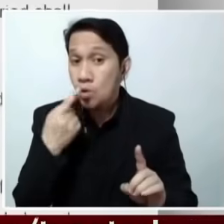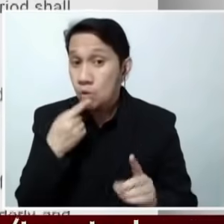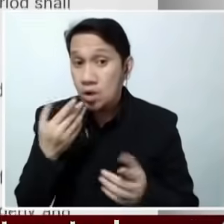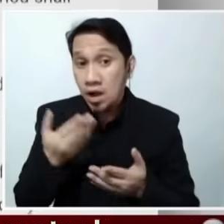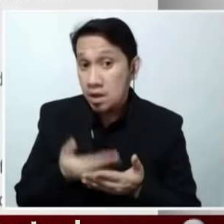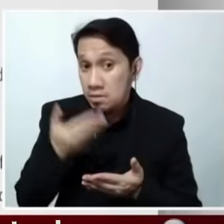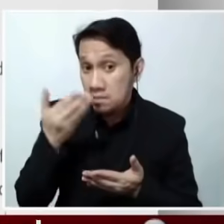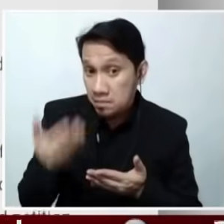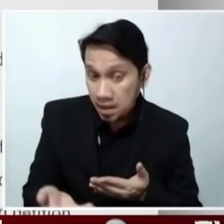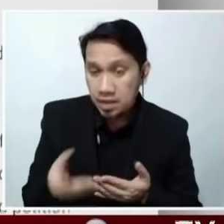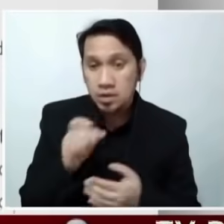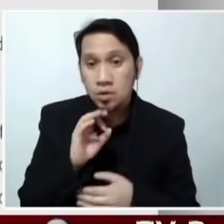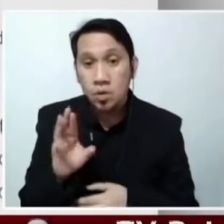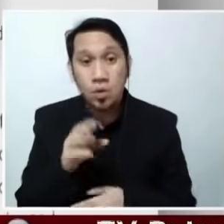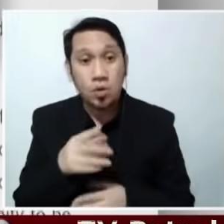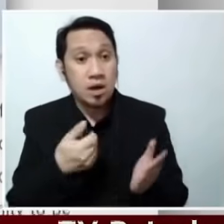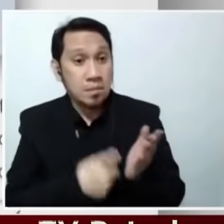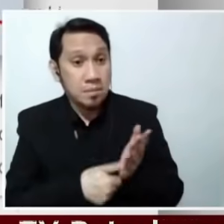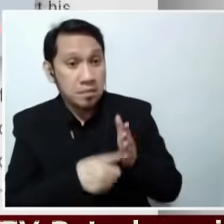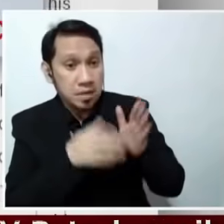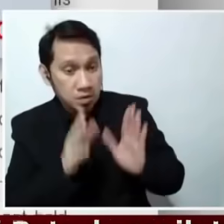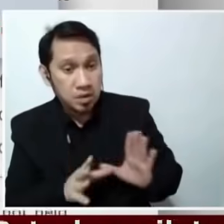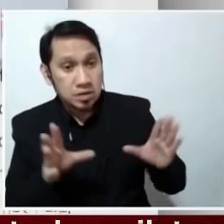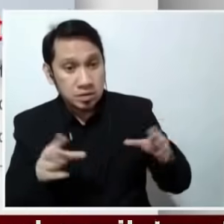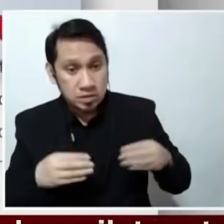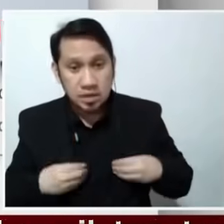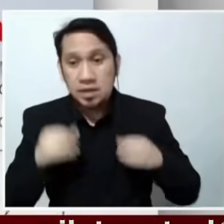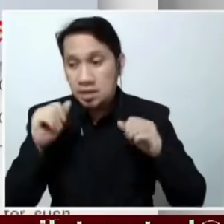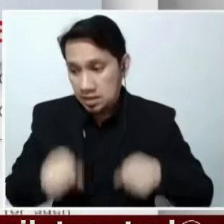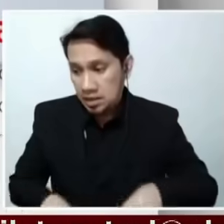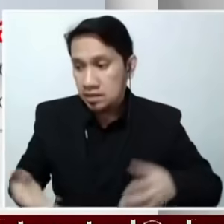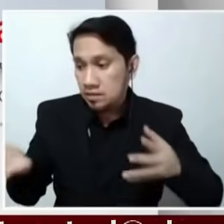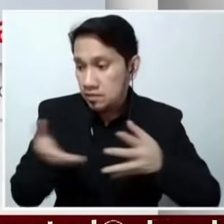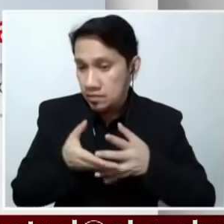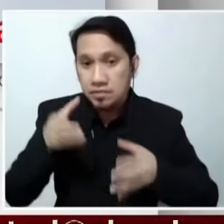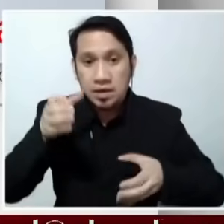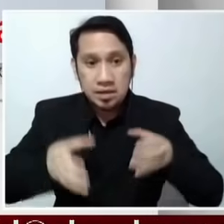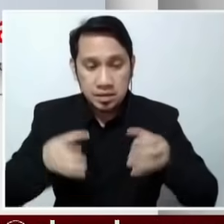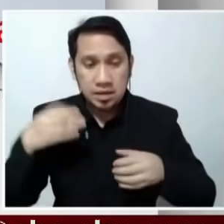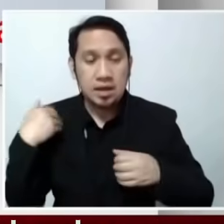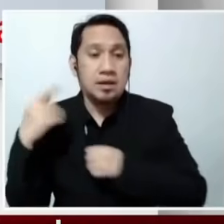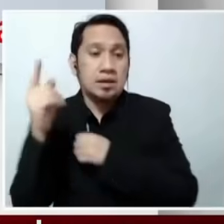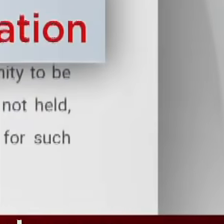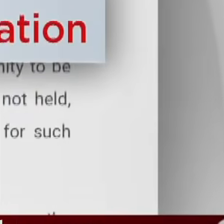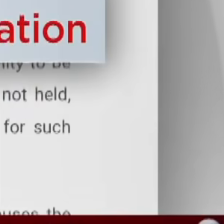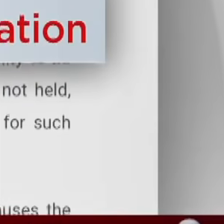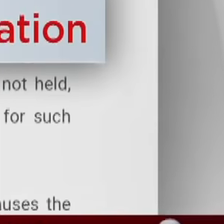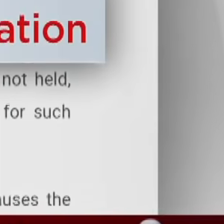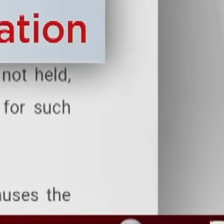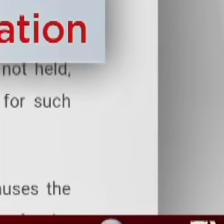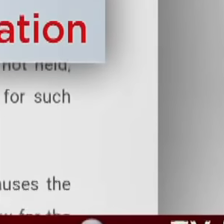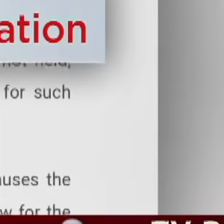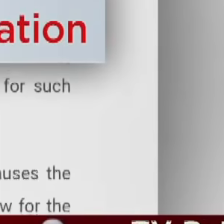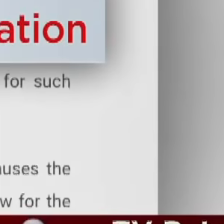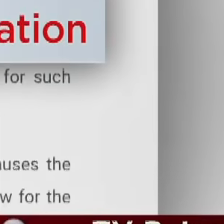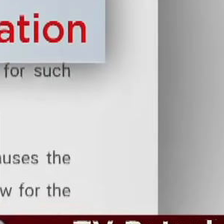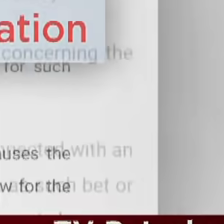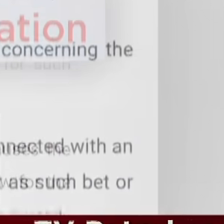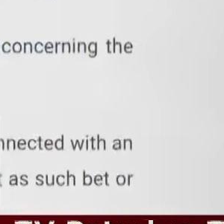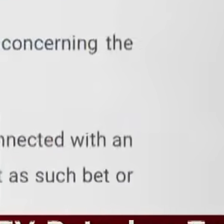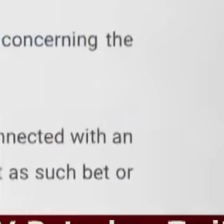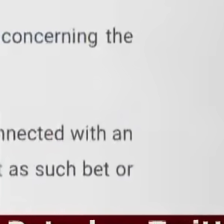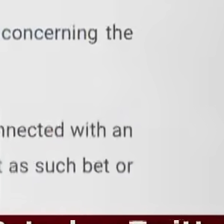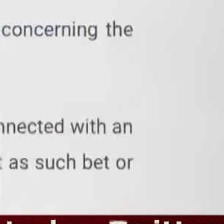at ang botanteng tatanggap ang makakasuhan at mapaparusahan ng mula 1 hanggang 6 na taong